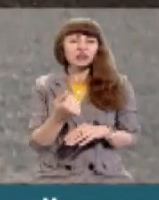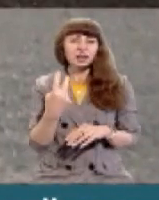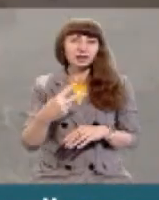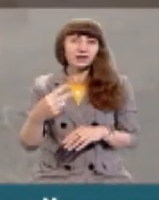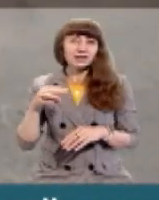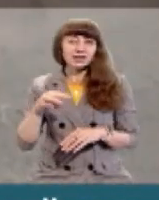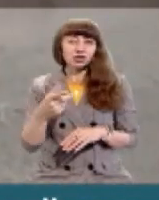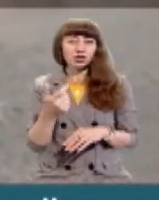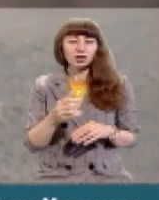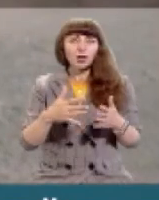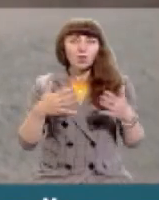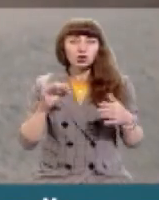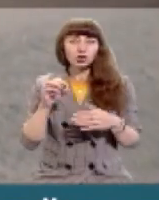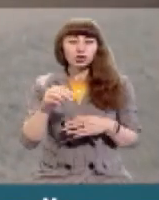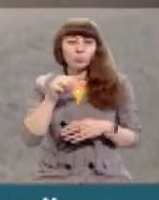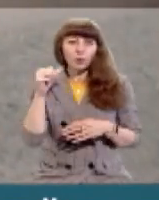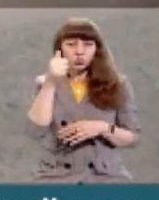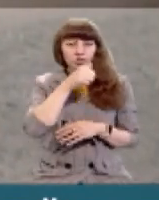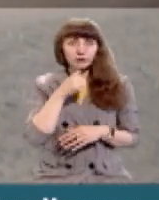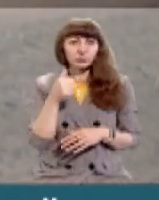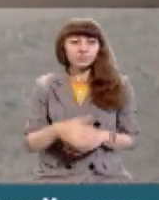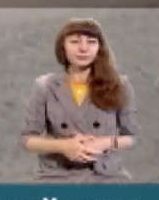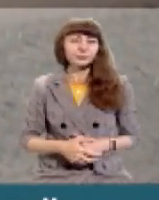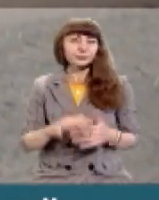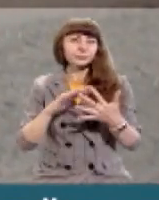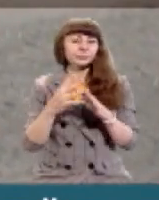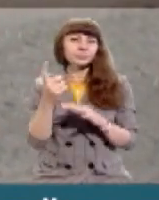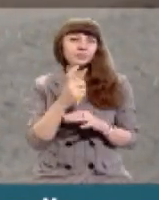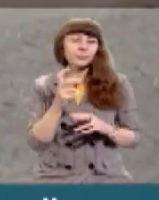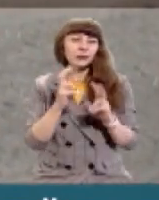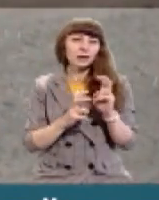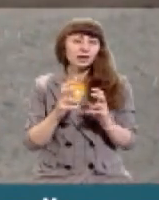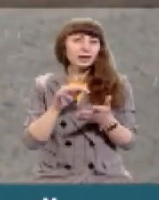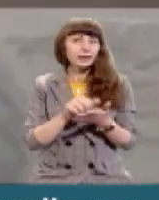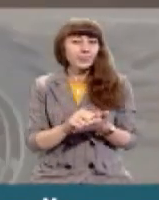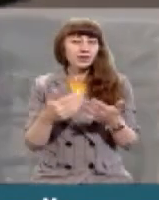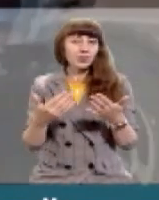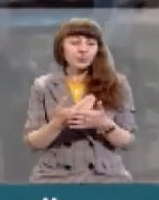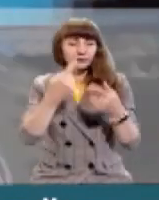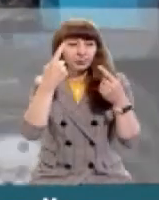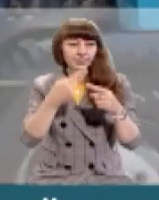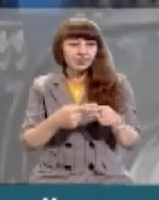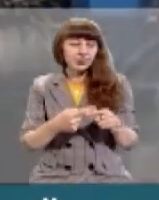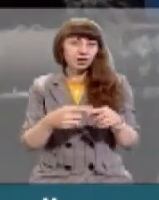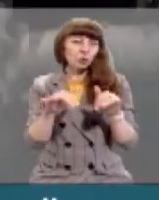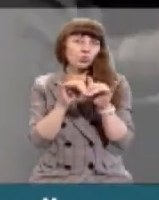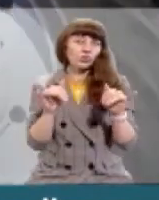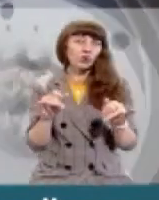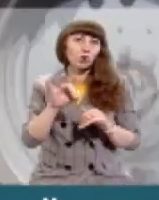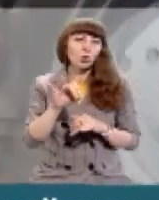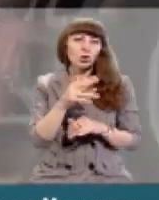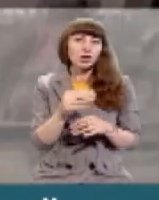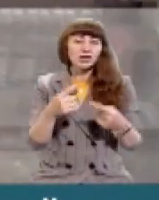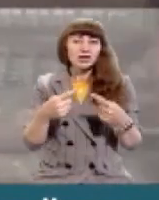20 тысяч гектар больше, чем весной прошлого года. Сельхозпроизводители района занимаются модернизацией техники и увеличением